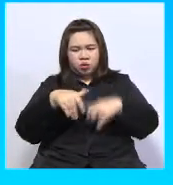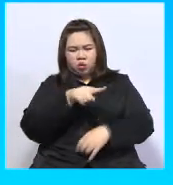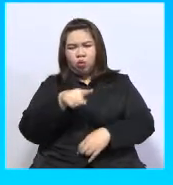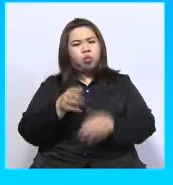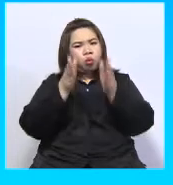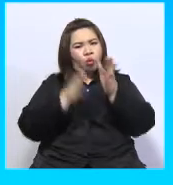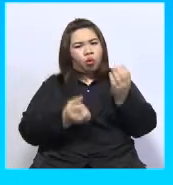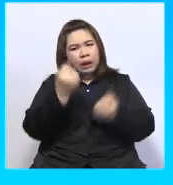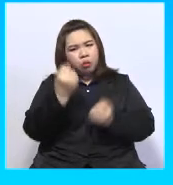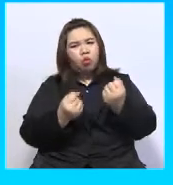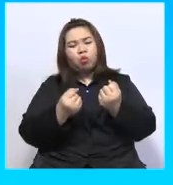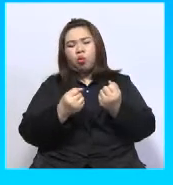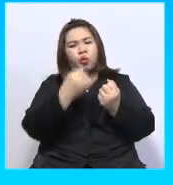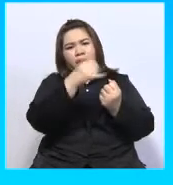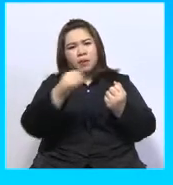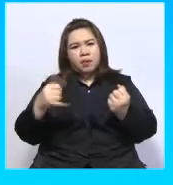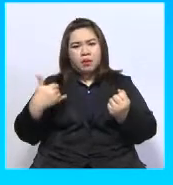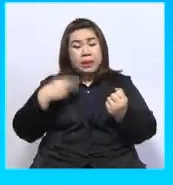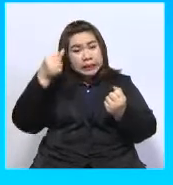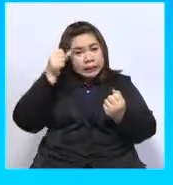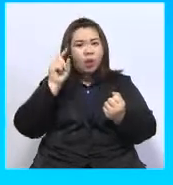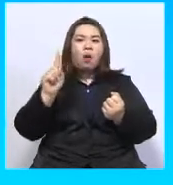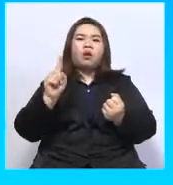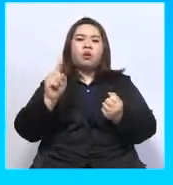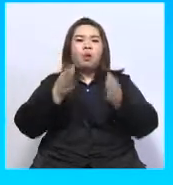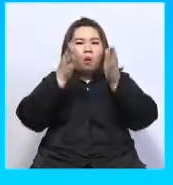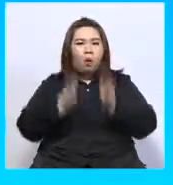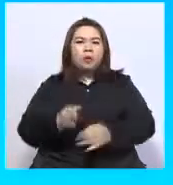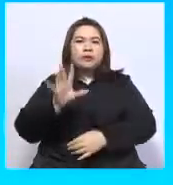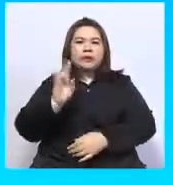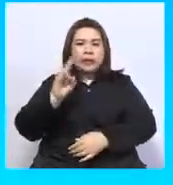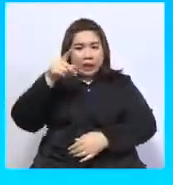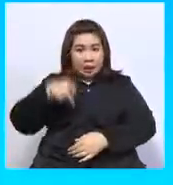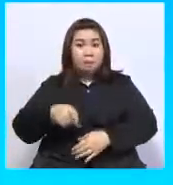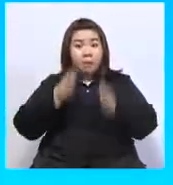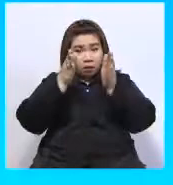ี่ขับขี่ผิดกดหมายเฉลี่ยวันละกวา 7,000 ราย